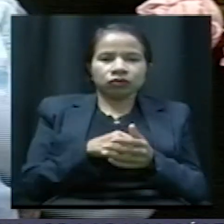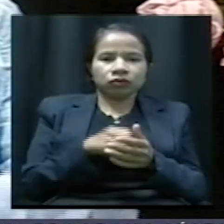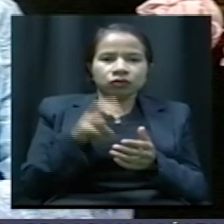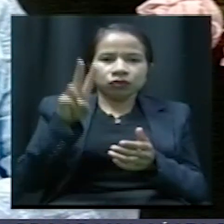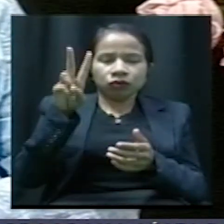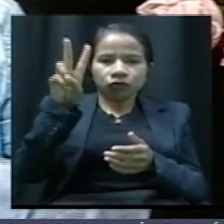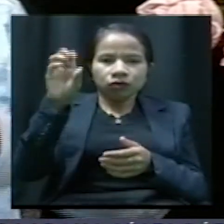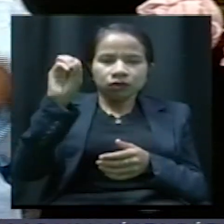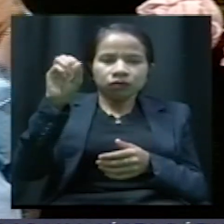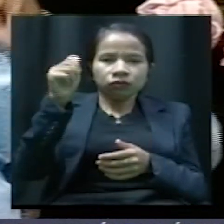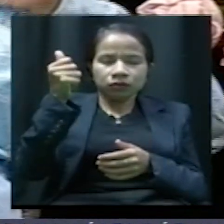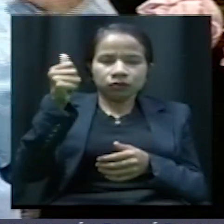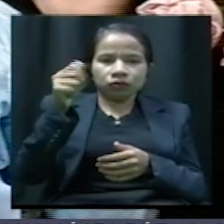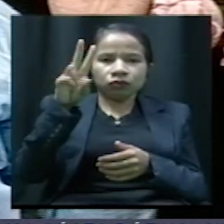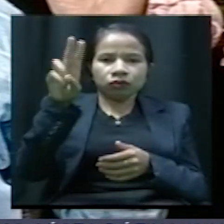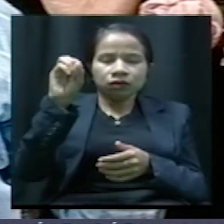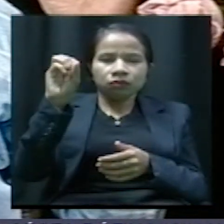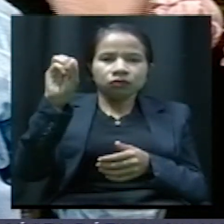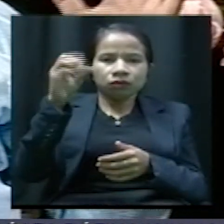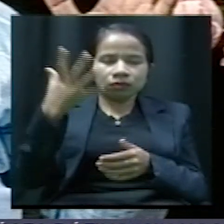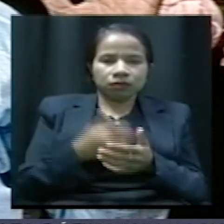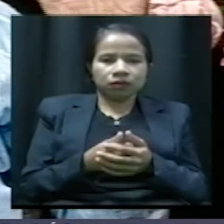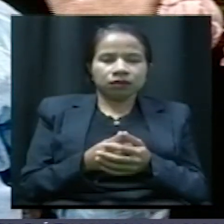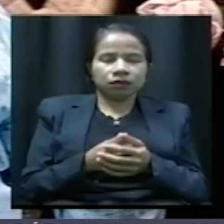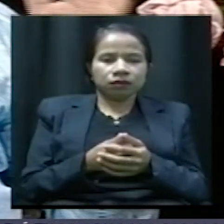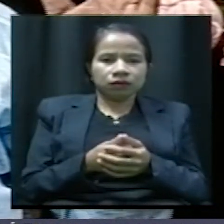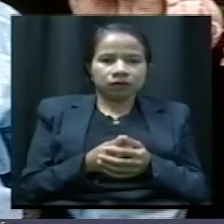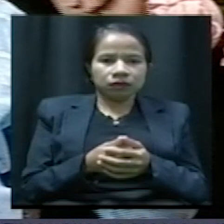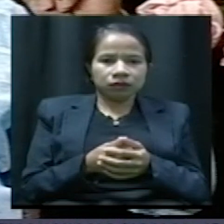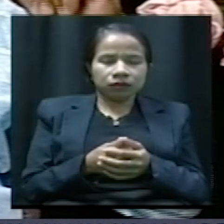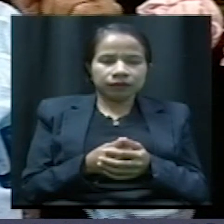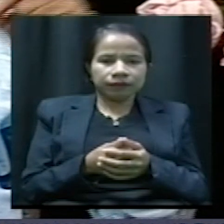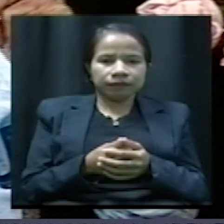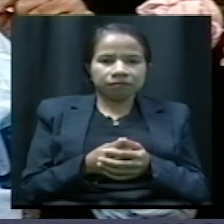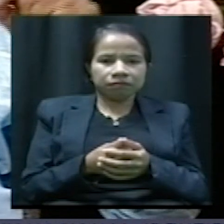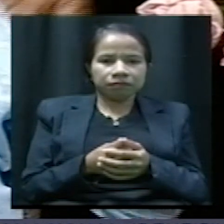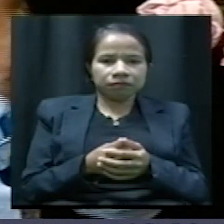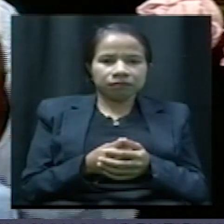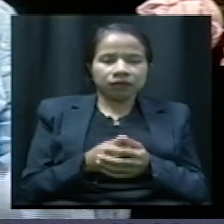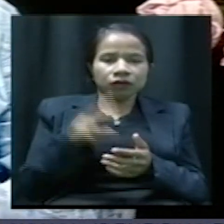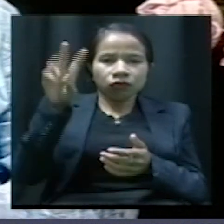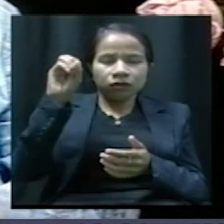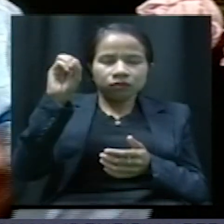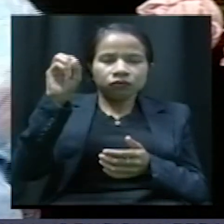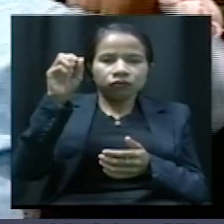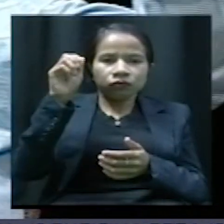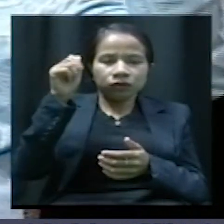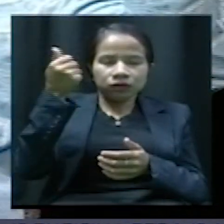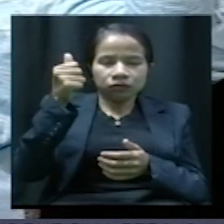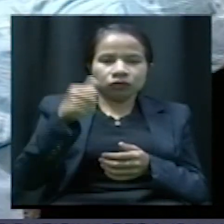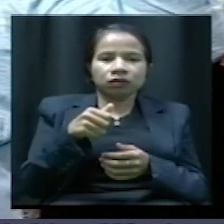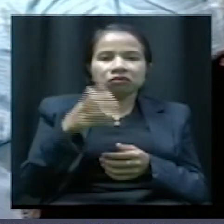bot los tambah sela sala ia 2010 nian 2010 nian ne quasi 40.000 resin